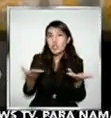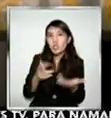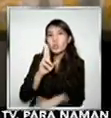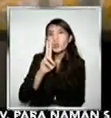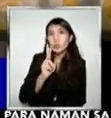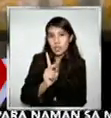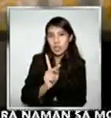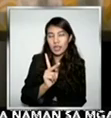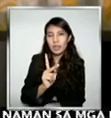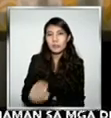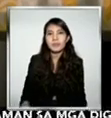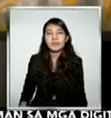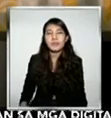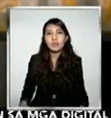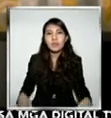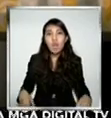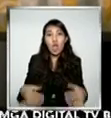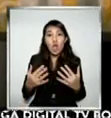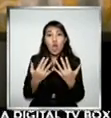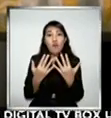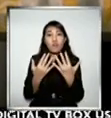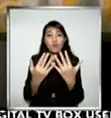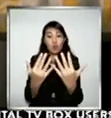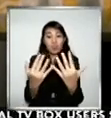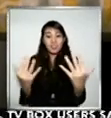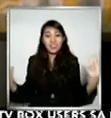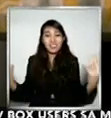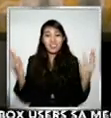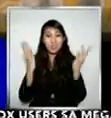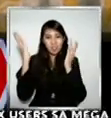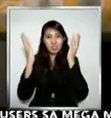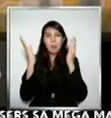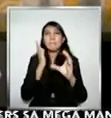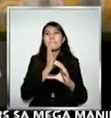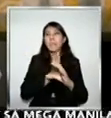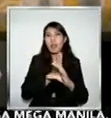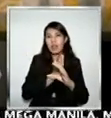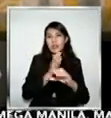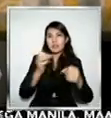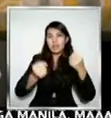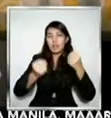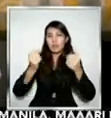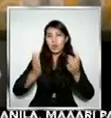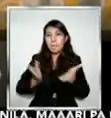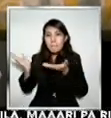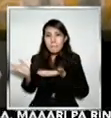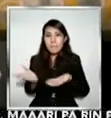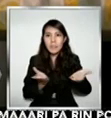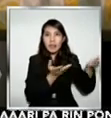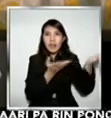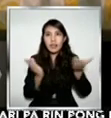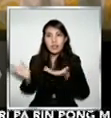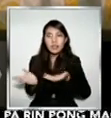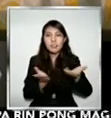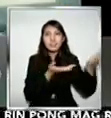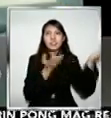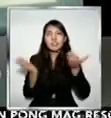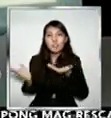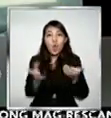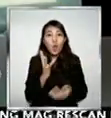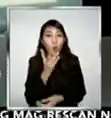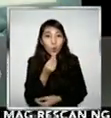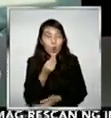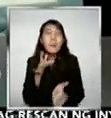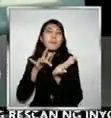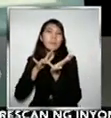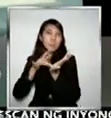si Spencer sa Scotland bilang bus driver. Siya ang naghahatid sa medical practitioners sa mga